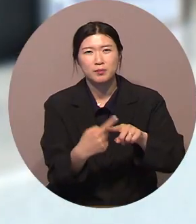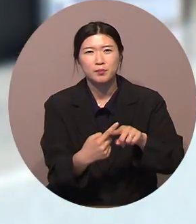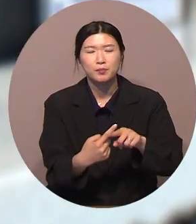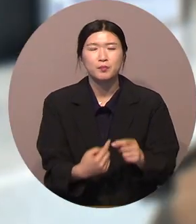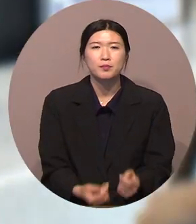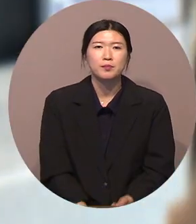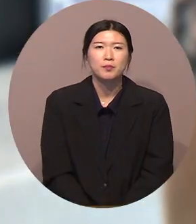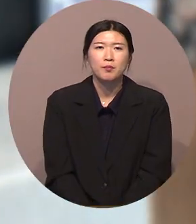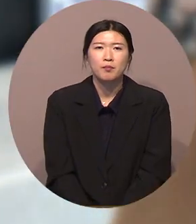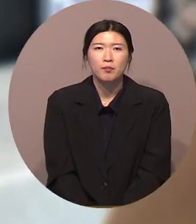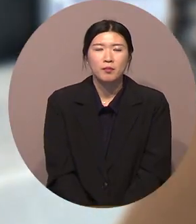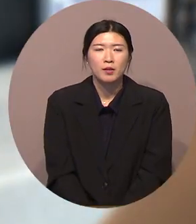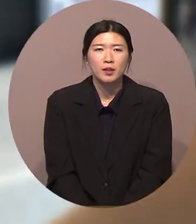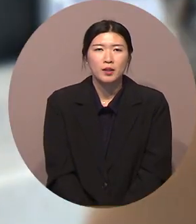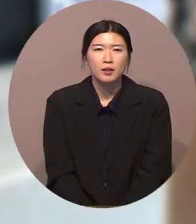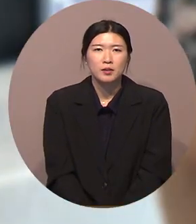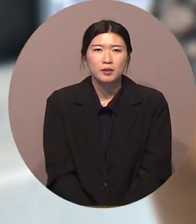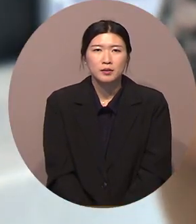MBC 뉴스